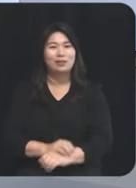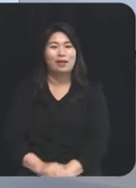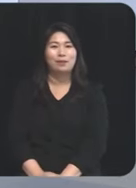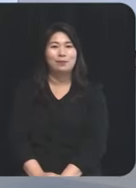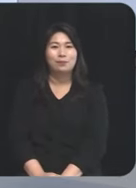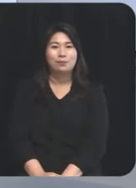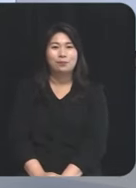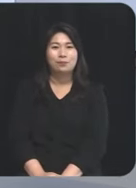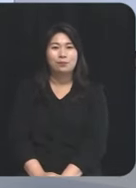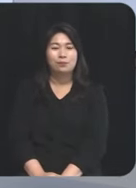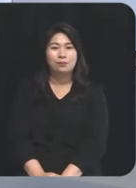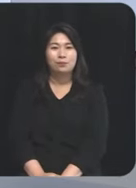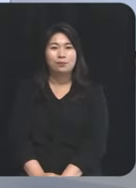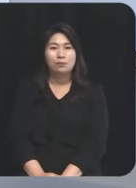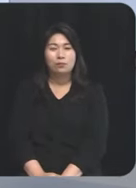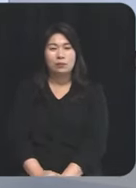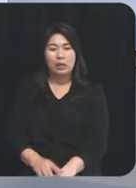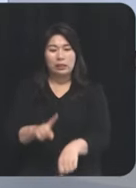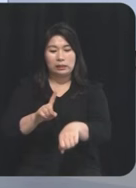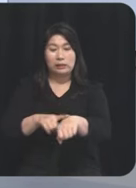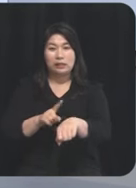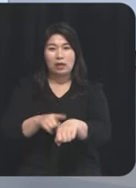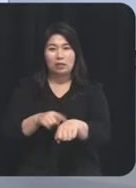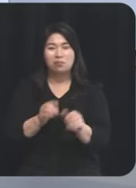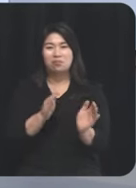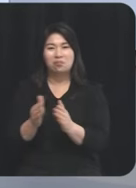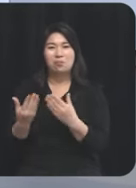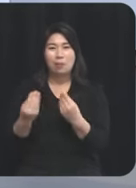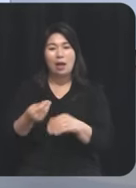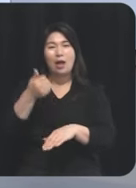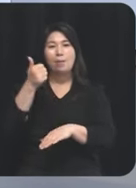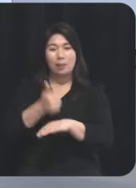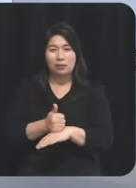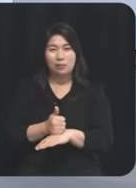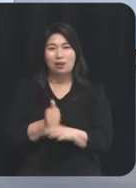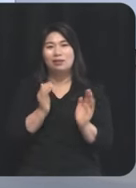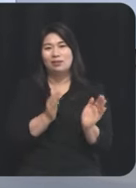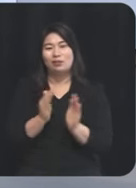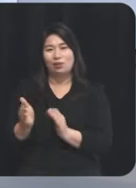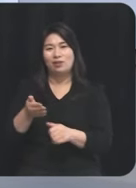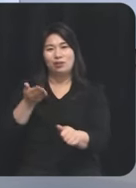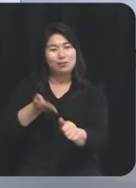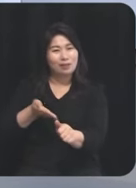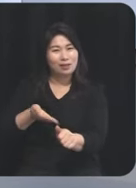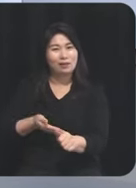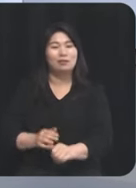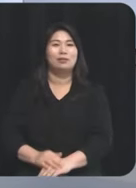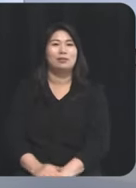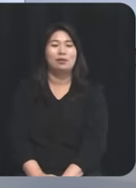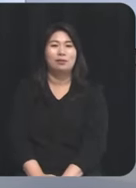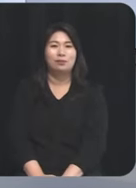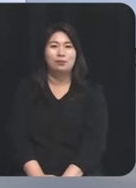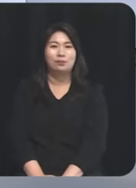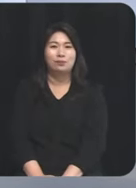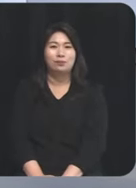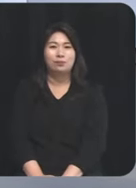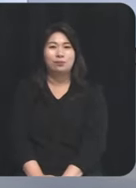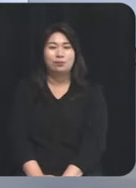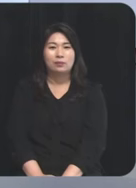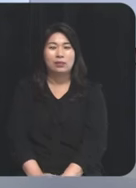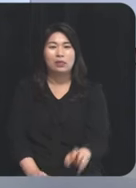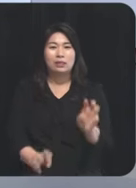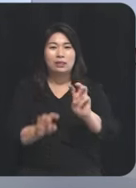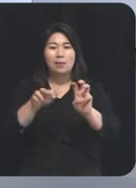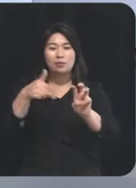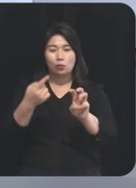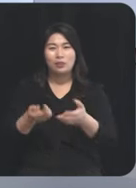고맙습니다. 자, 어느덧 준비된 시간들이 이제 다 됐습니다. 마지막으로 정리 말씀을 부탁을 드리겠습니다.